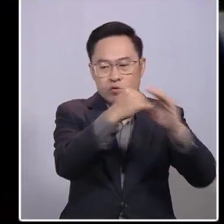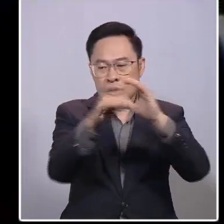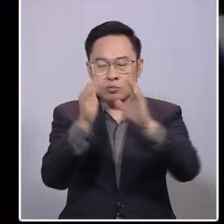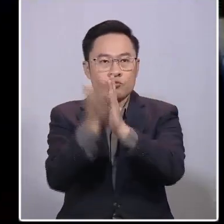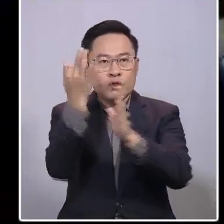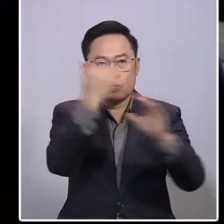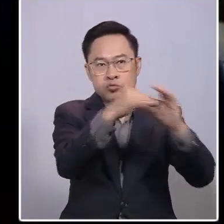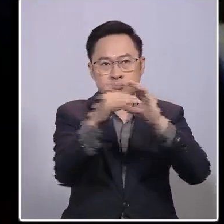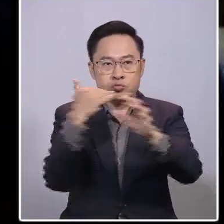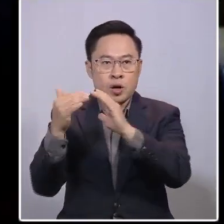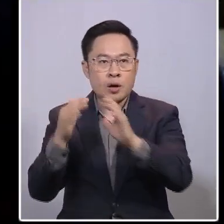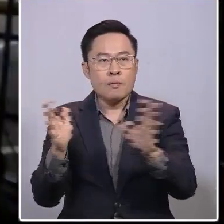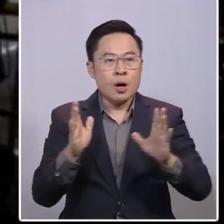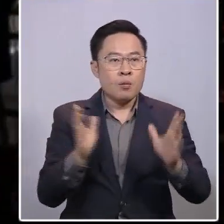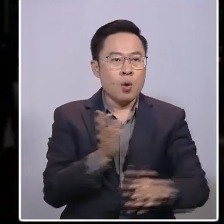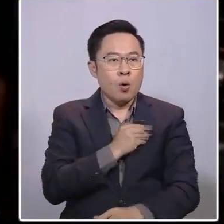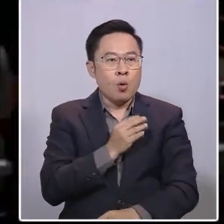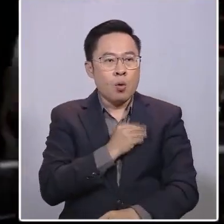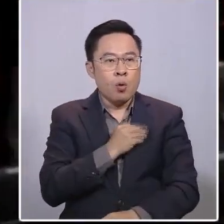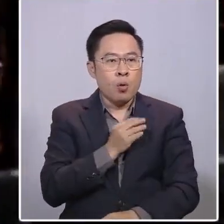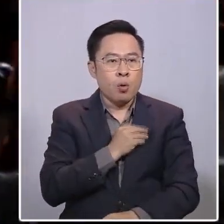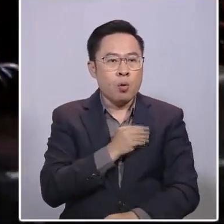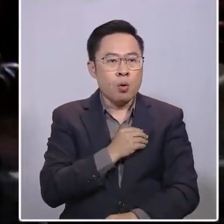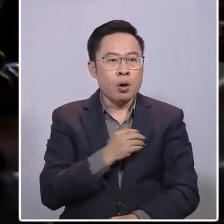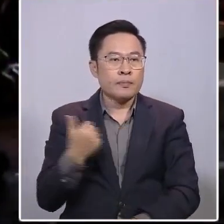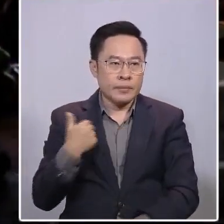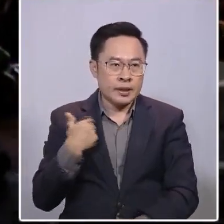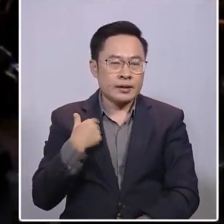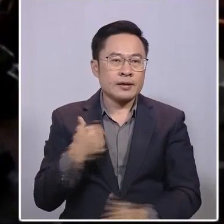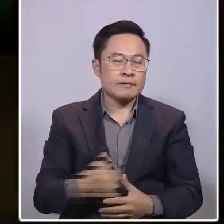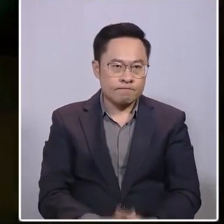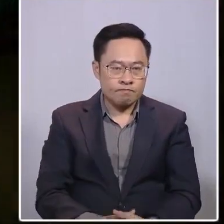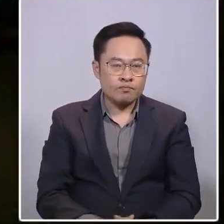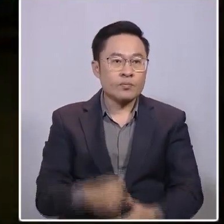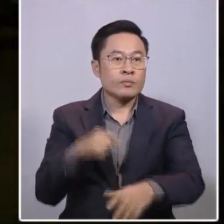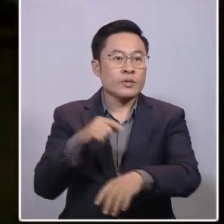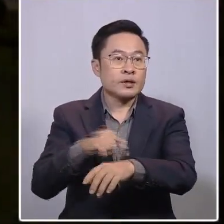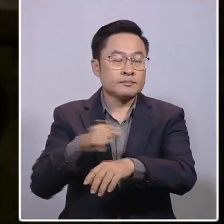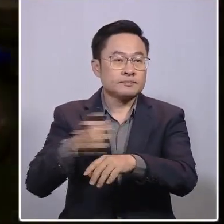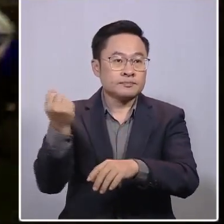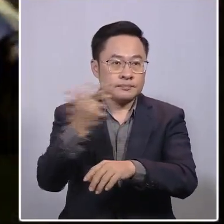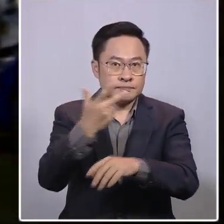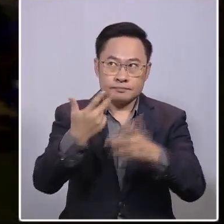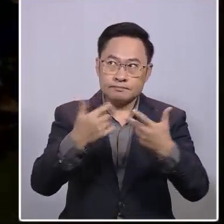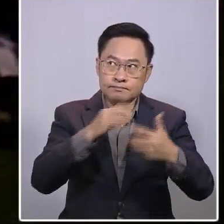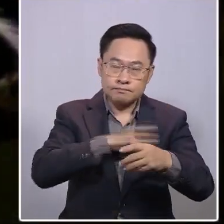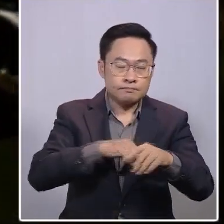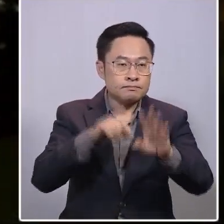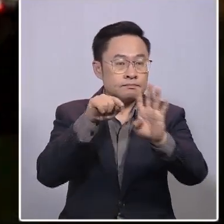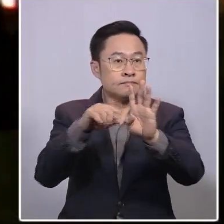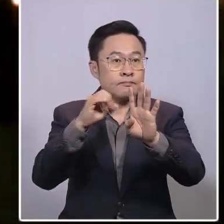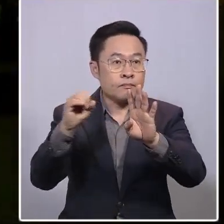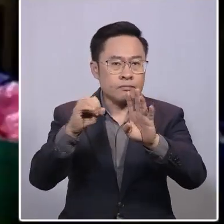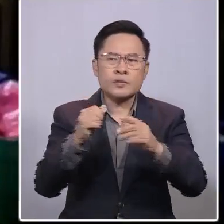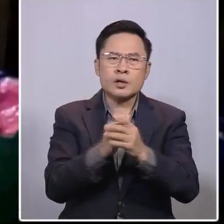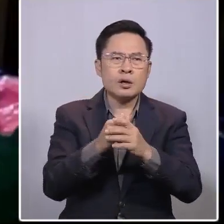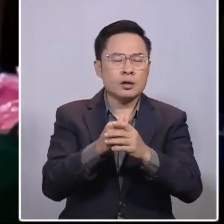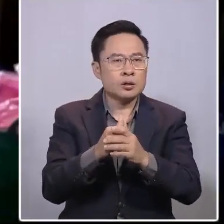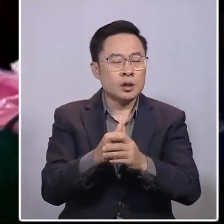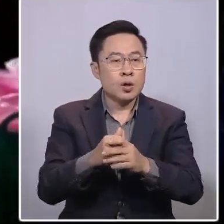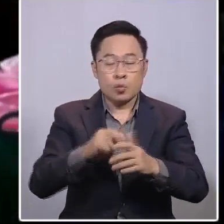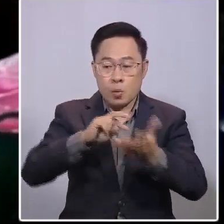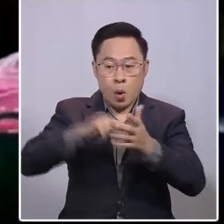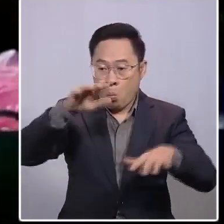าเหตุการณ์ด้วยความตื่นตระหนกตกใจเพราะว่าแรงสั่นสะเทือนครั้งนี้ขนาด4เนี่ยอาจจะดูว่า